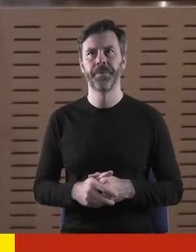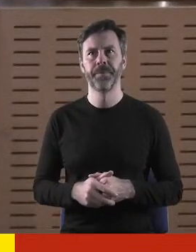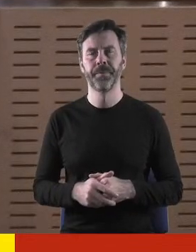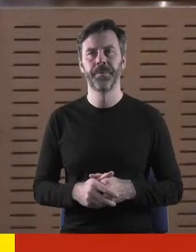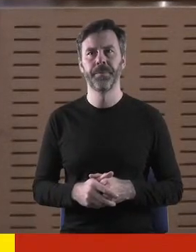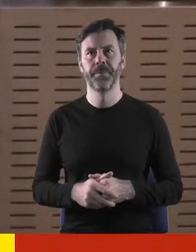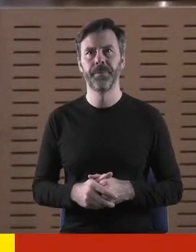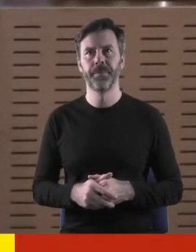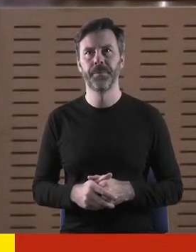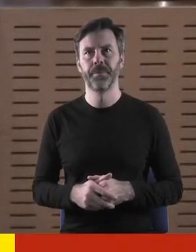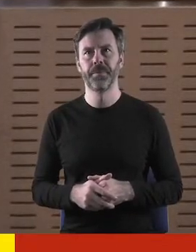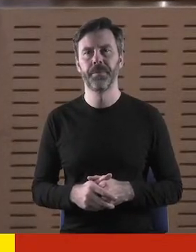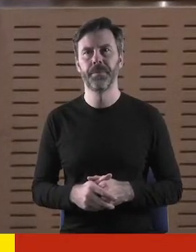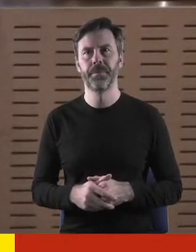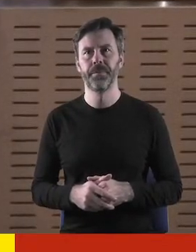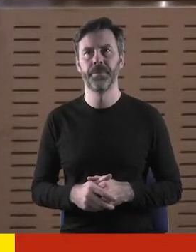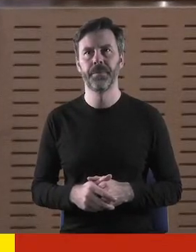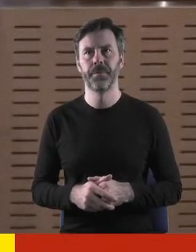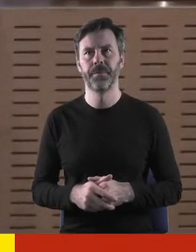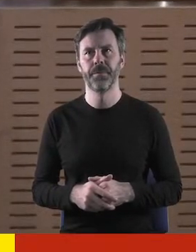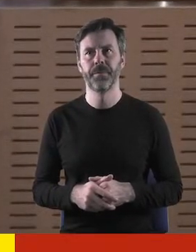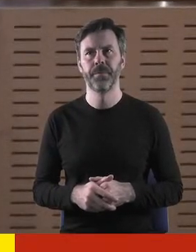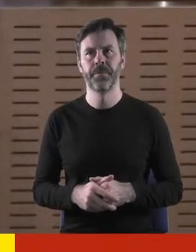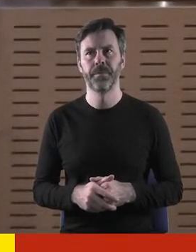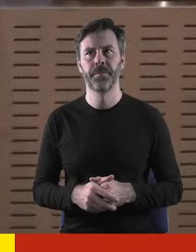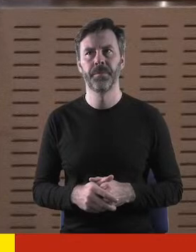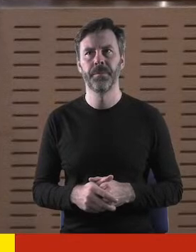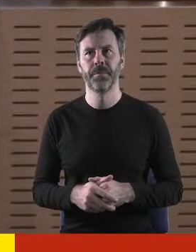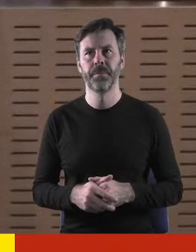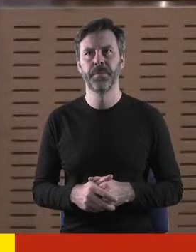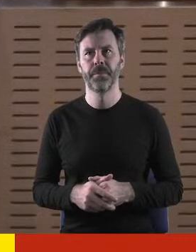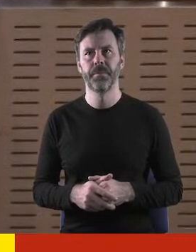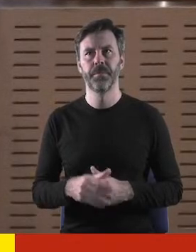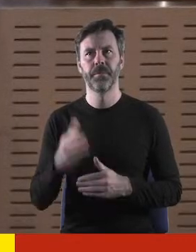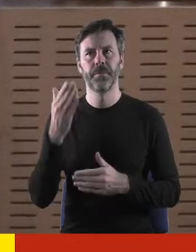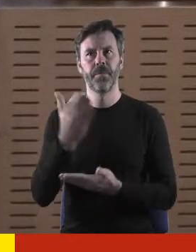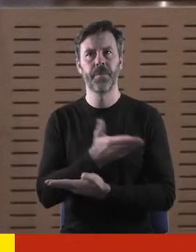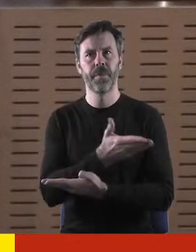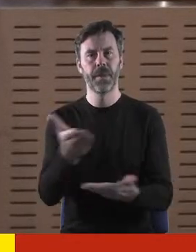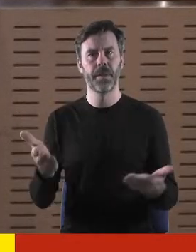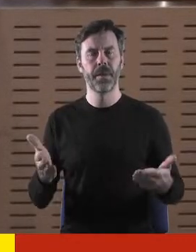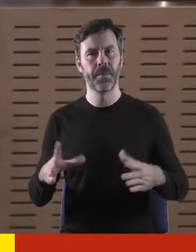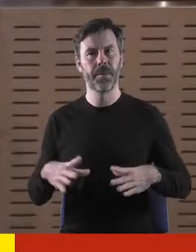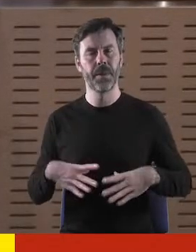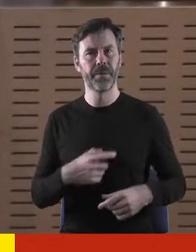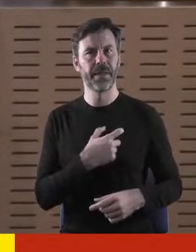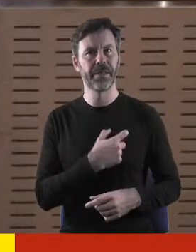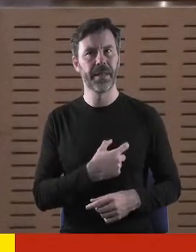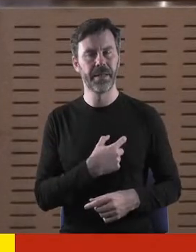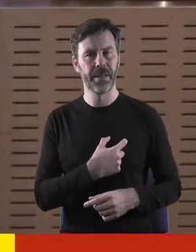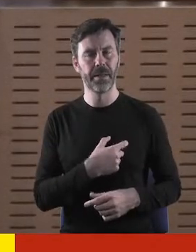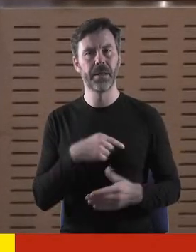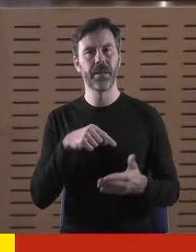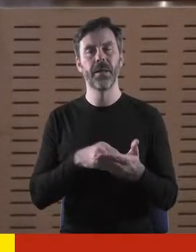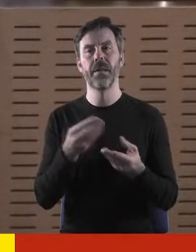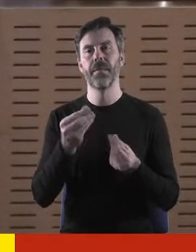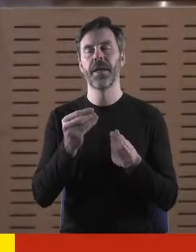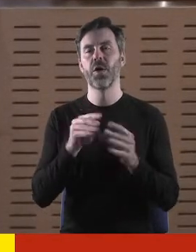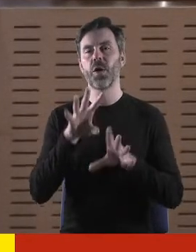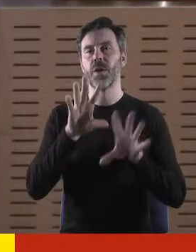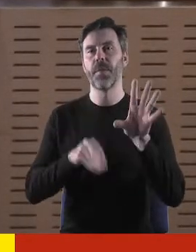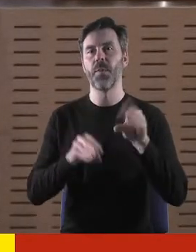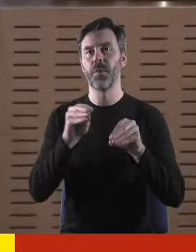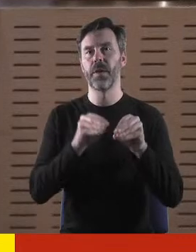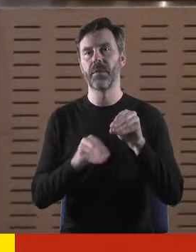kilkanaście minut wcześniej przez panią radną Edytę Strumian. Proszę bardzo, pani dyrektor. Witam serdecznie. Szanowni państwo, celem przesunięć w planie budżetowym środków